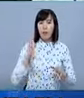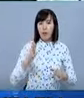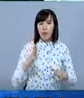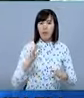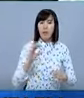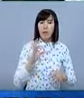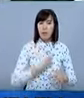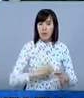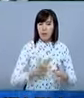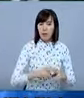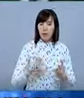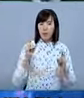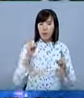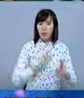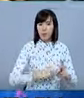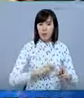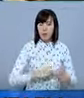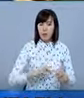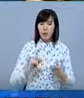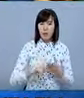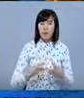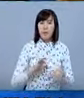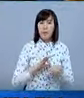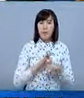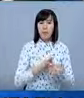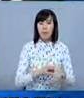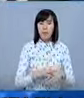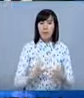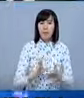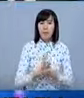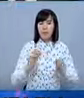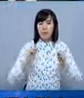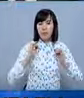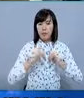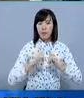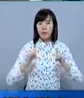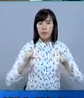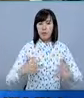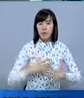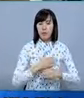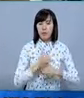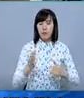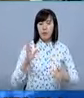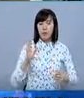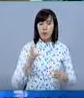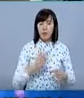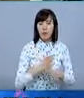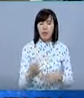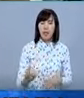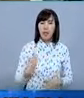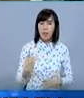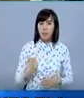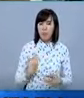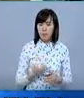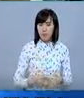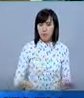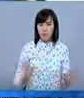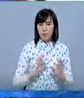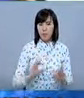Олардың кәсіби іскерлік байланысын ілгерілетіп, бұқаралық спортты дамытуға үндеу керек. Салам айталмандары осылай